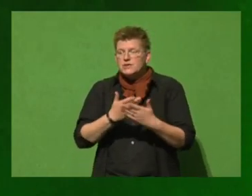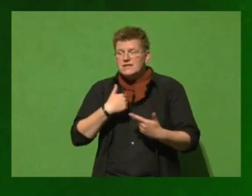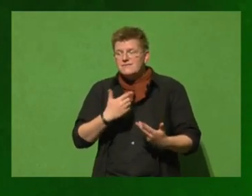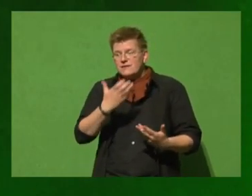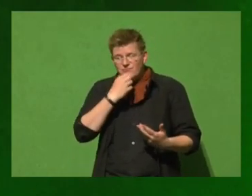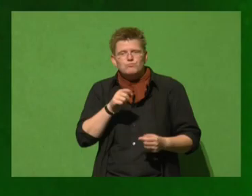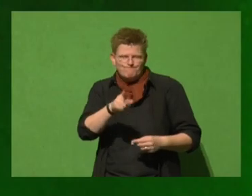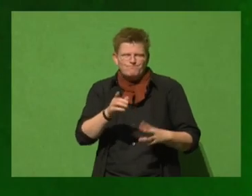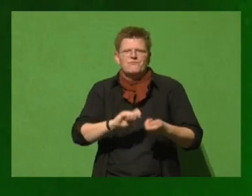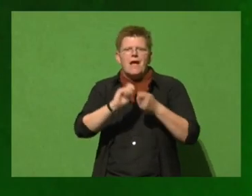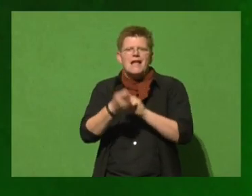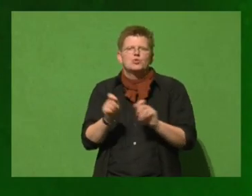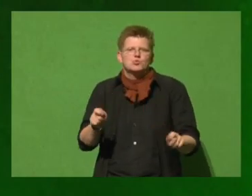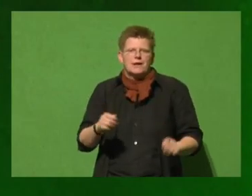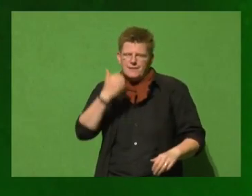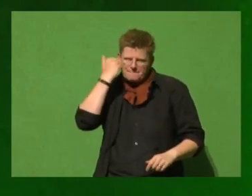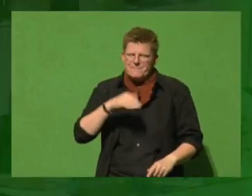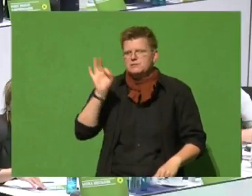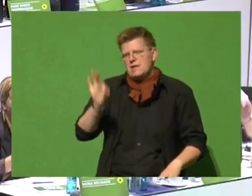beiden Änderungsanträgen.